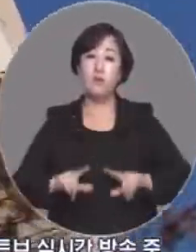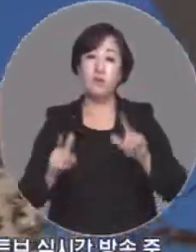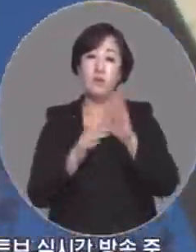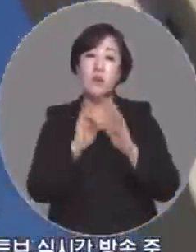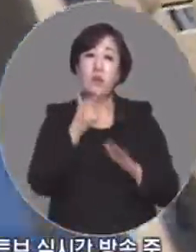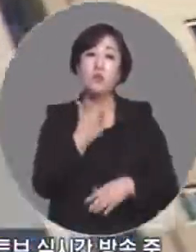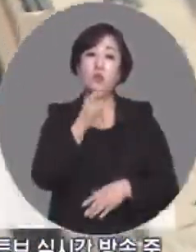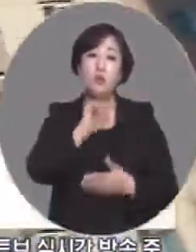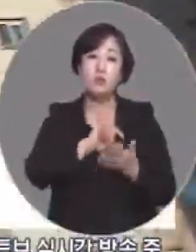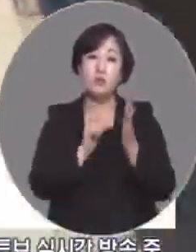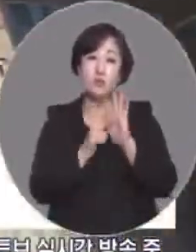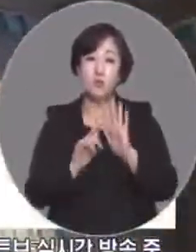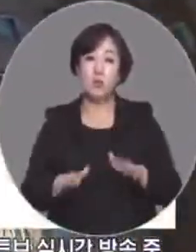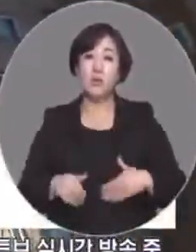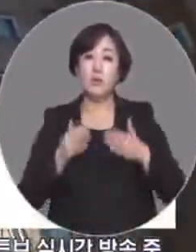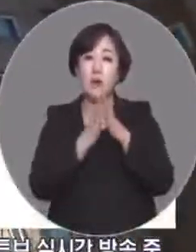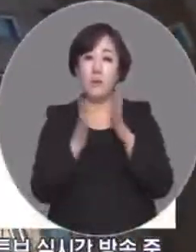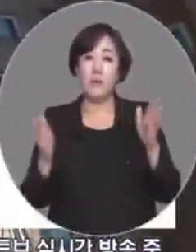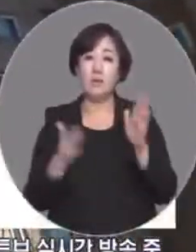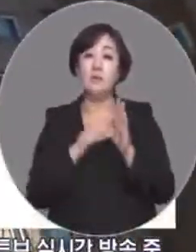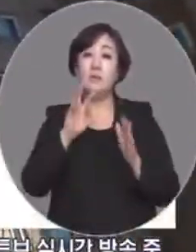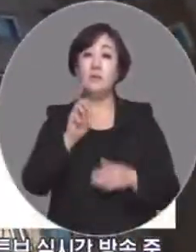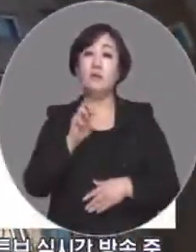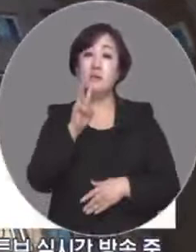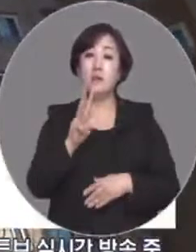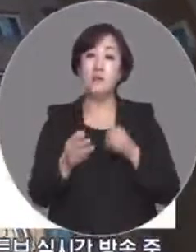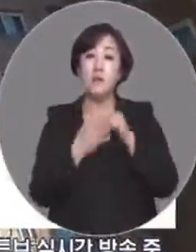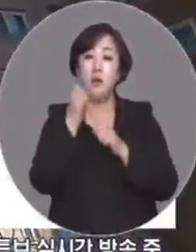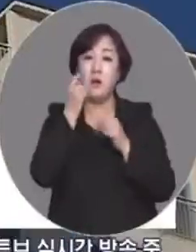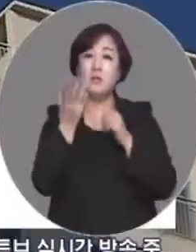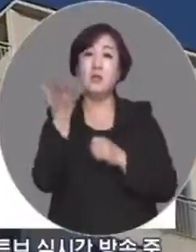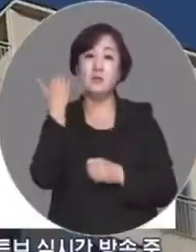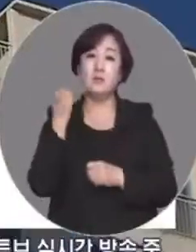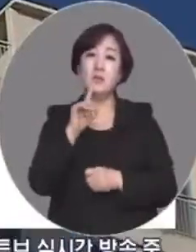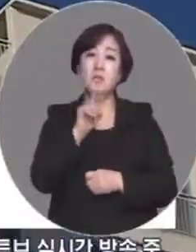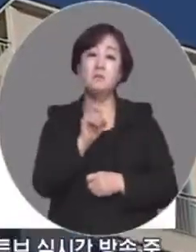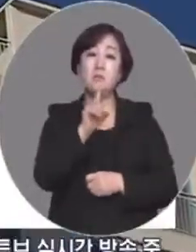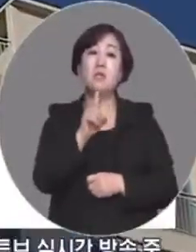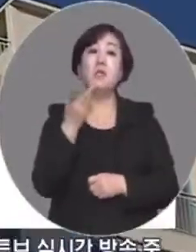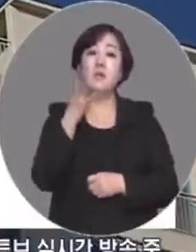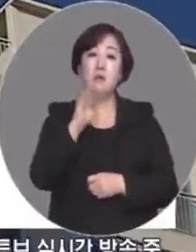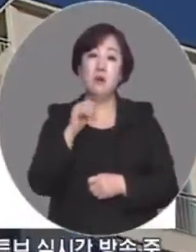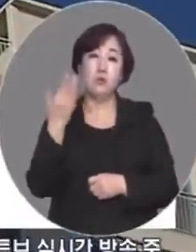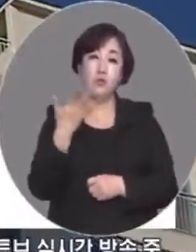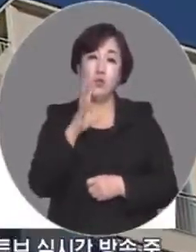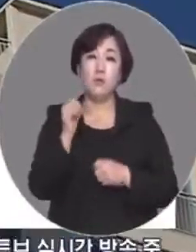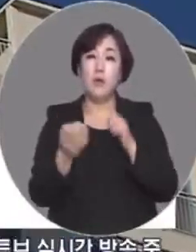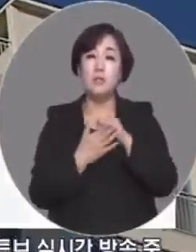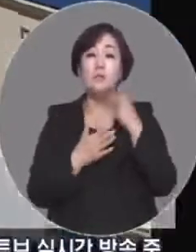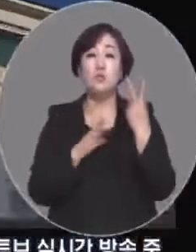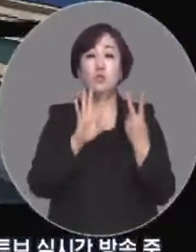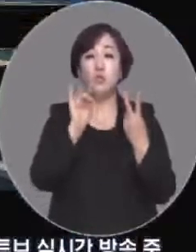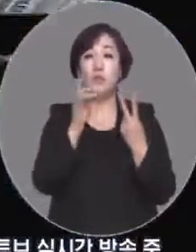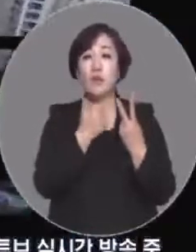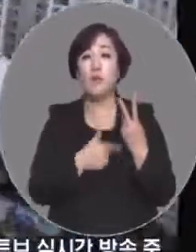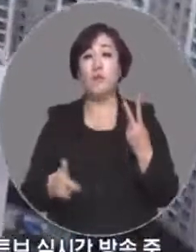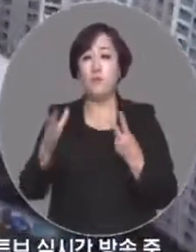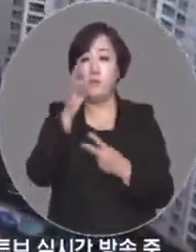6억 원선에 거래됐던 남구의 이 아파트 33평형은 한달전 11억 9천만 원에 매매돼 두 배가량